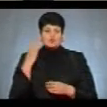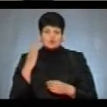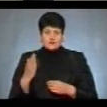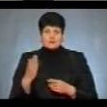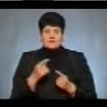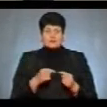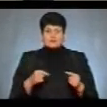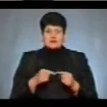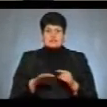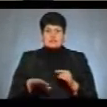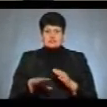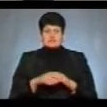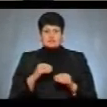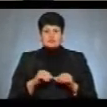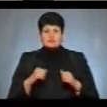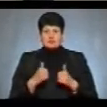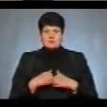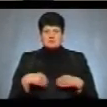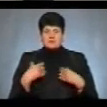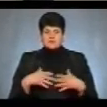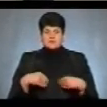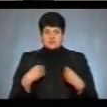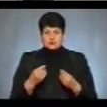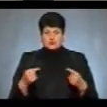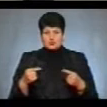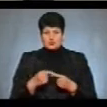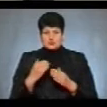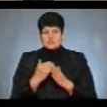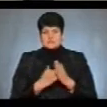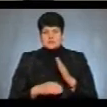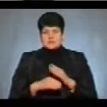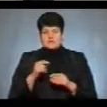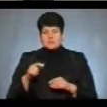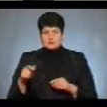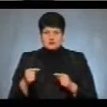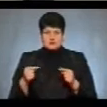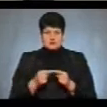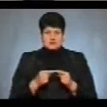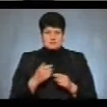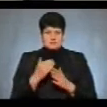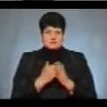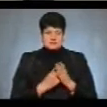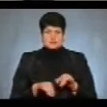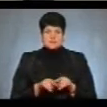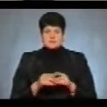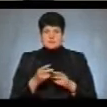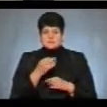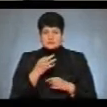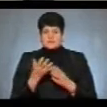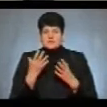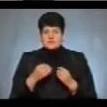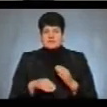на дільничній виборчій комісії передаються вже уточнені списки виборців з остаточними списками. Також варто зазначити, що в день